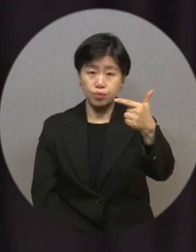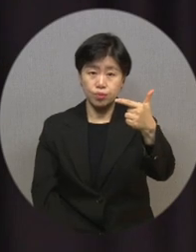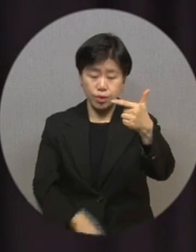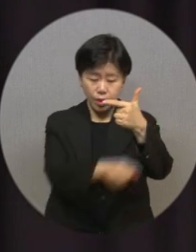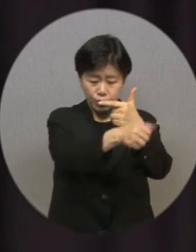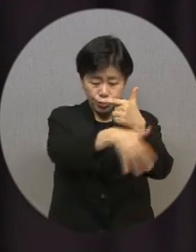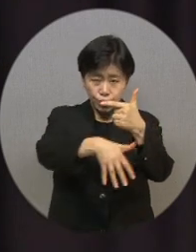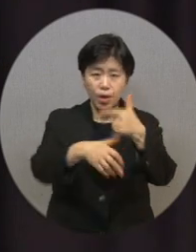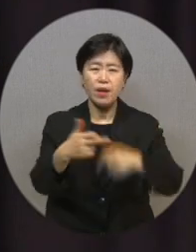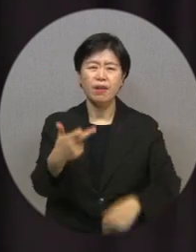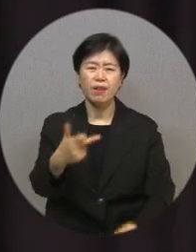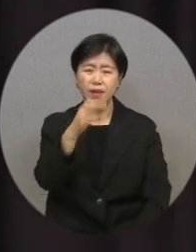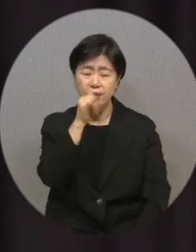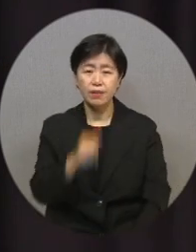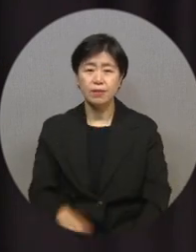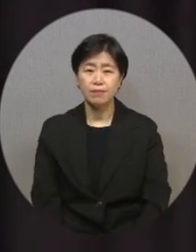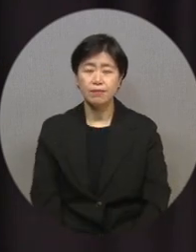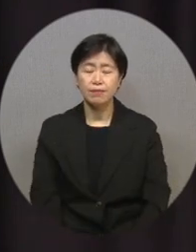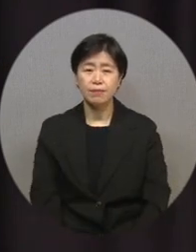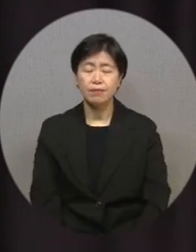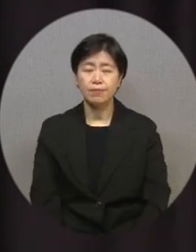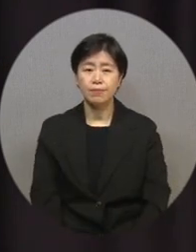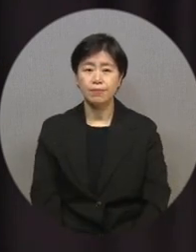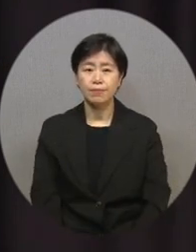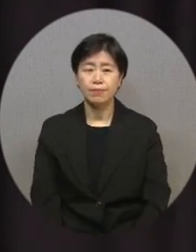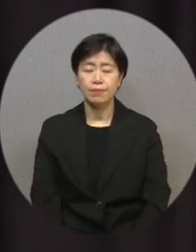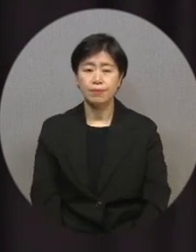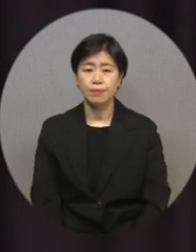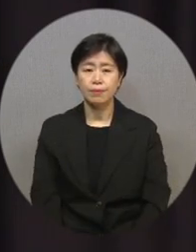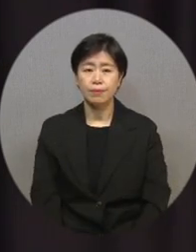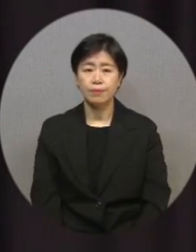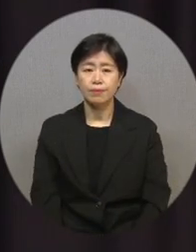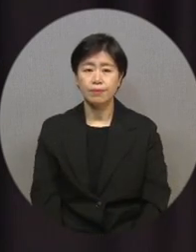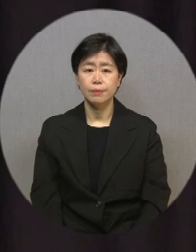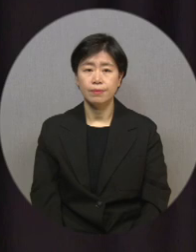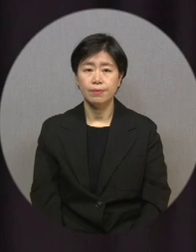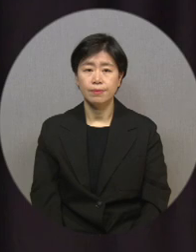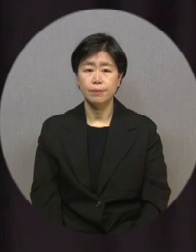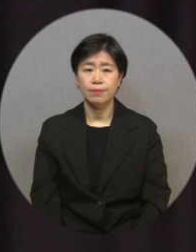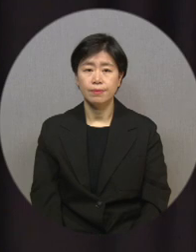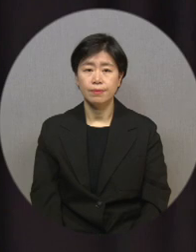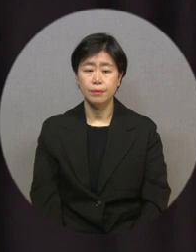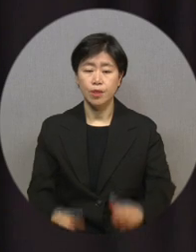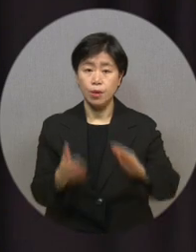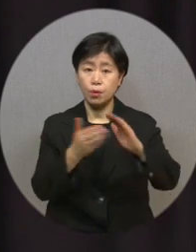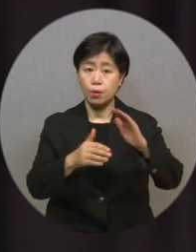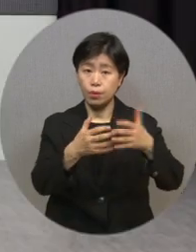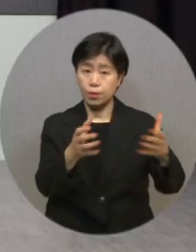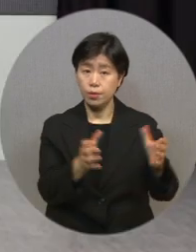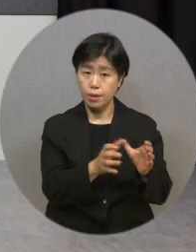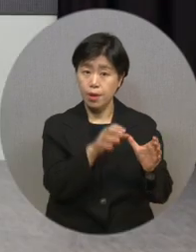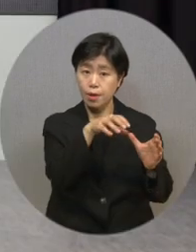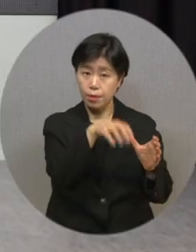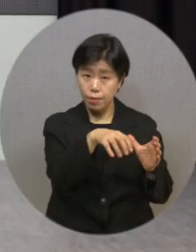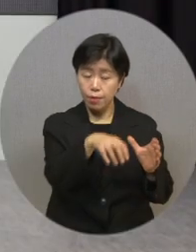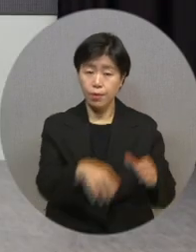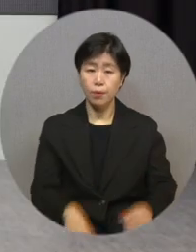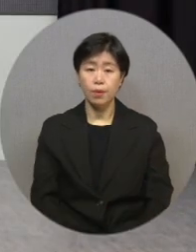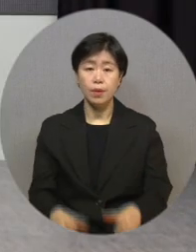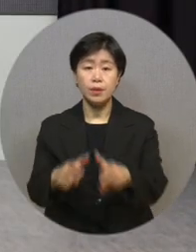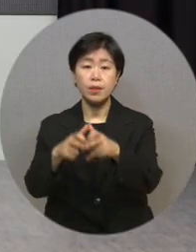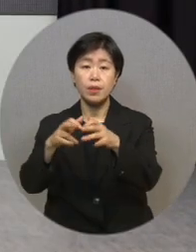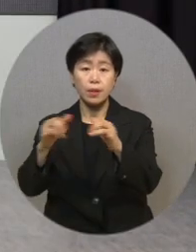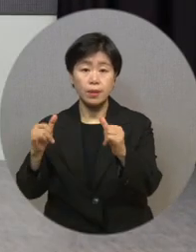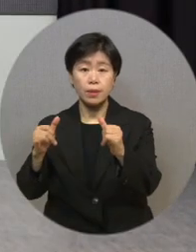음 그 지위는 그렇 예이 공단의 장애인 고용 포털